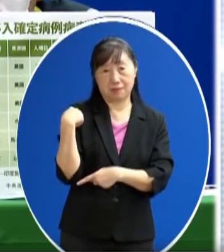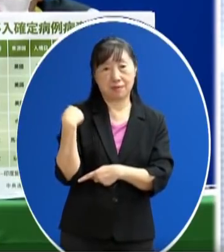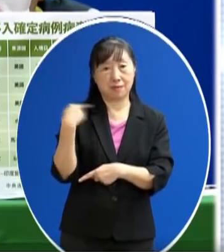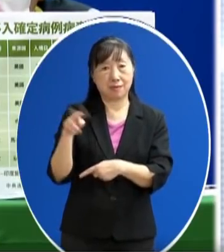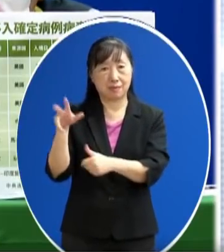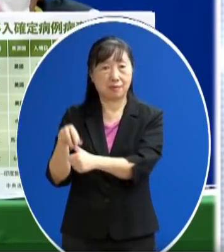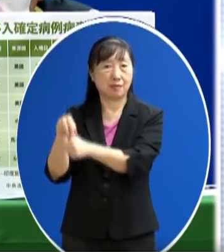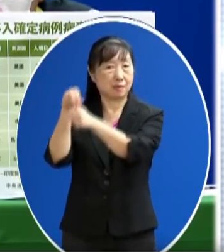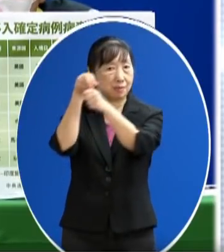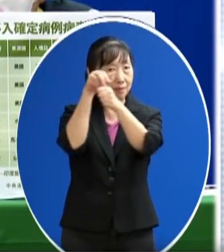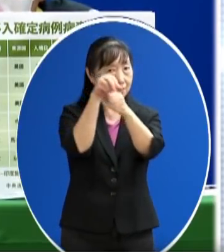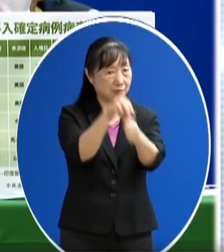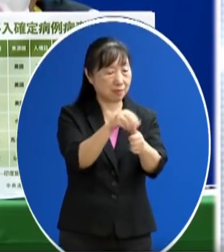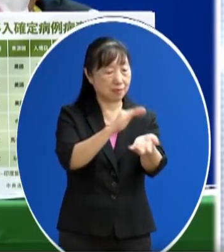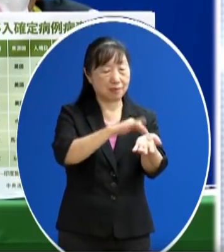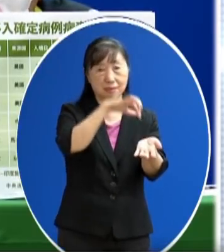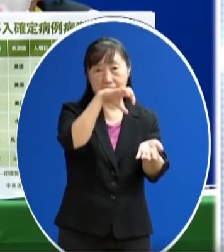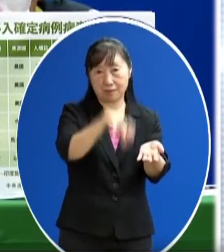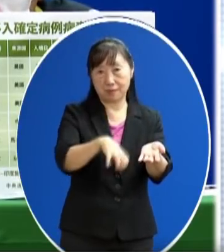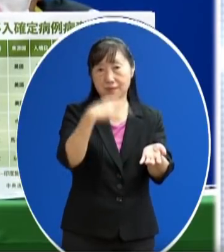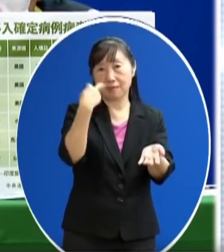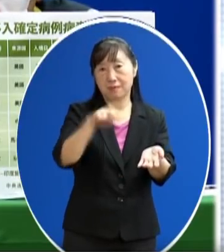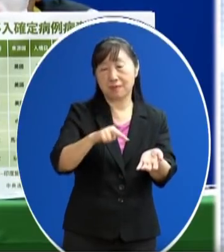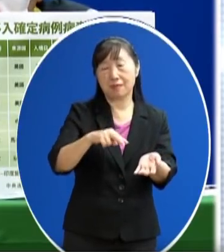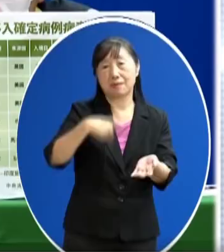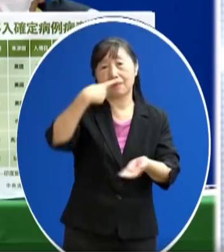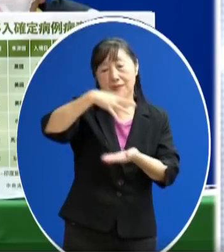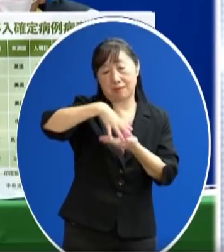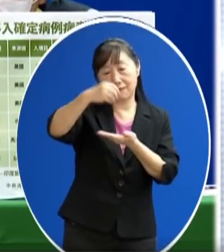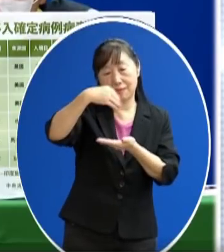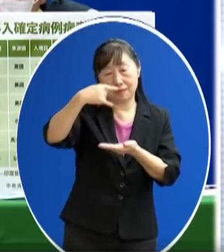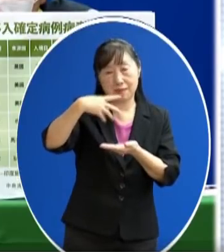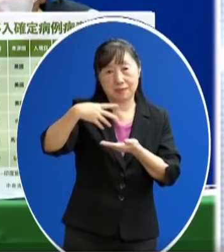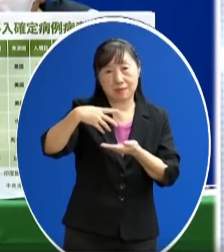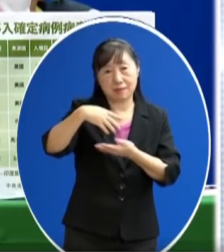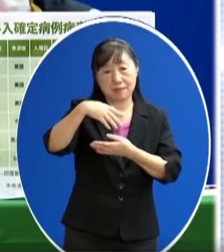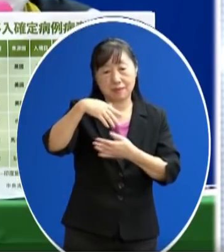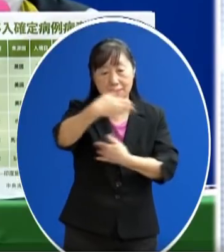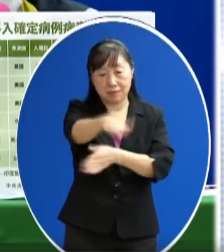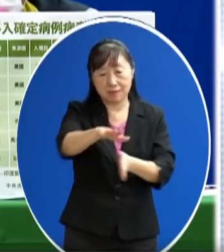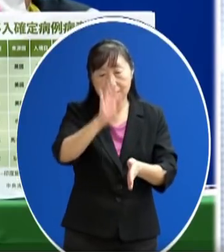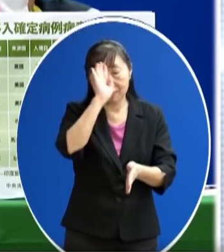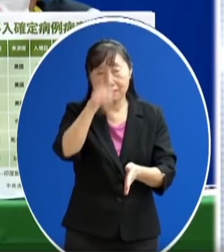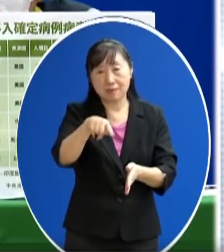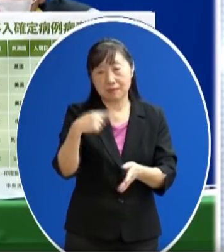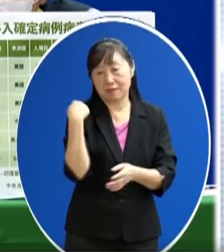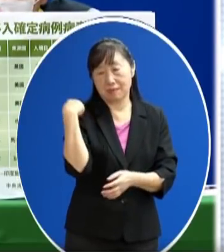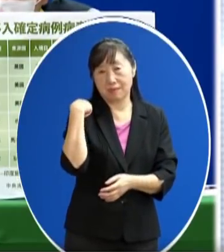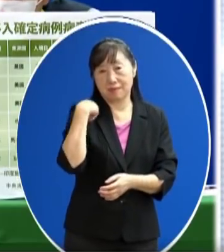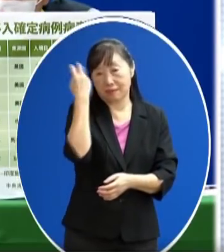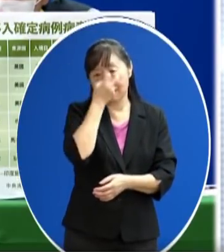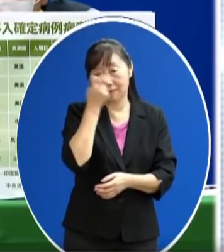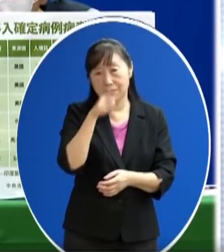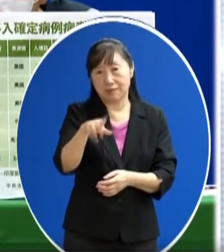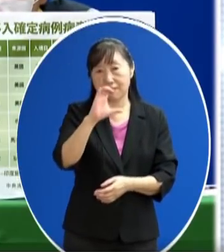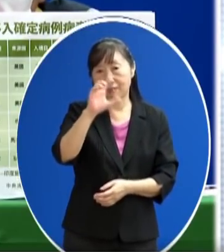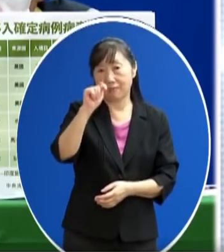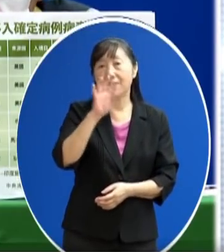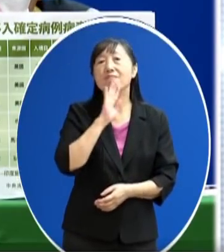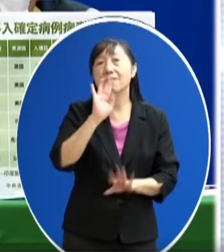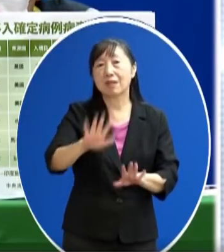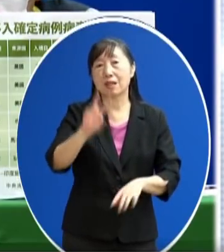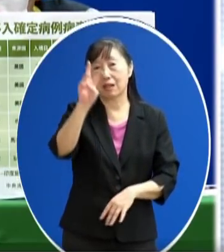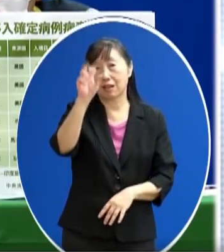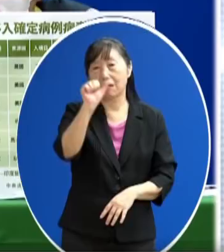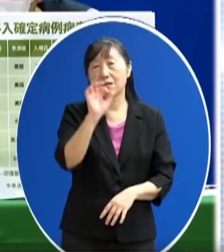再移到这个医院里面去做负压隔离，在医院当中昨晚的采检的 CT 值已经增加到35，